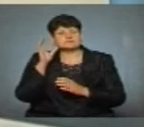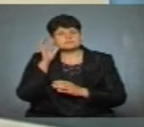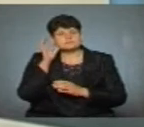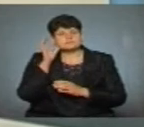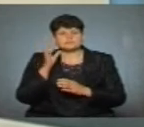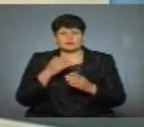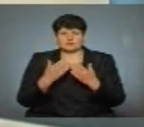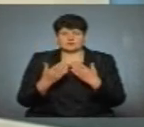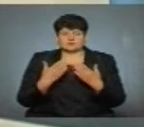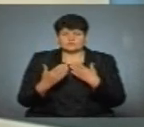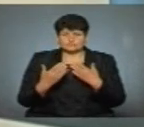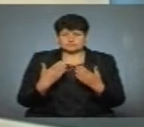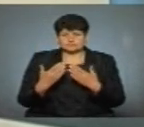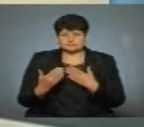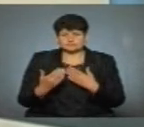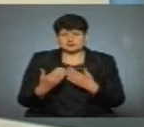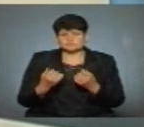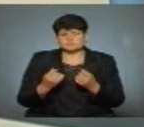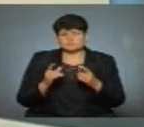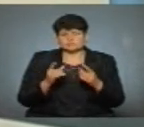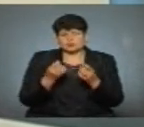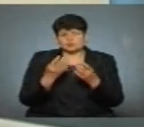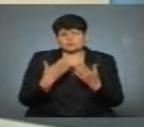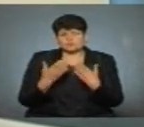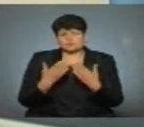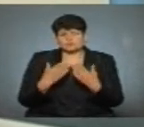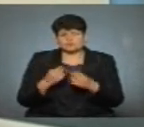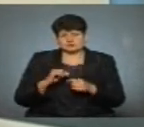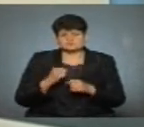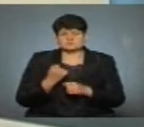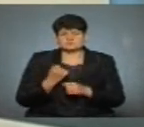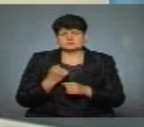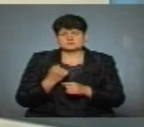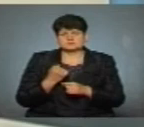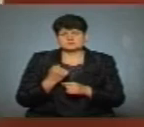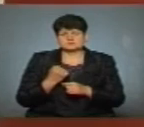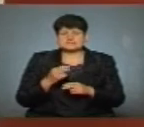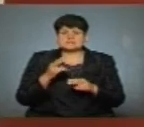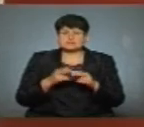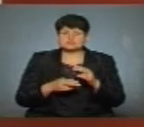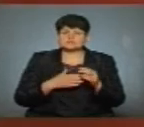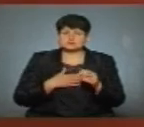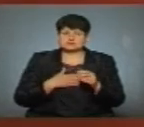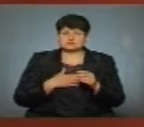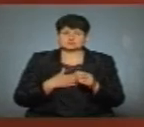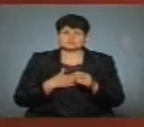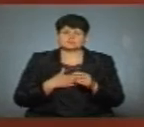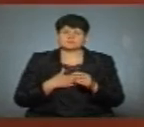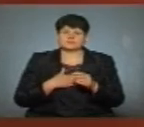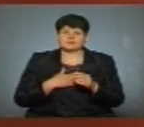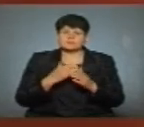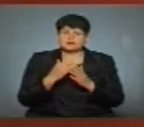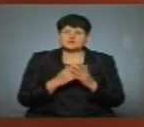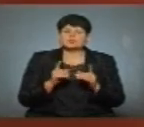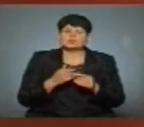зараз неважливо, і сісти в машину, поїхати і просто поговорити з побратимом. І завершуючи наш ефір, що